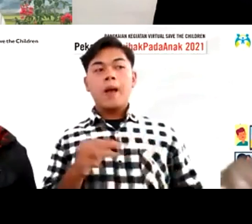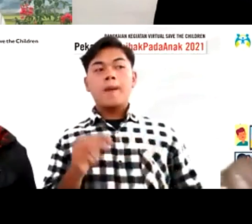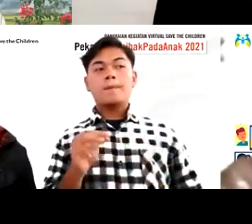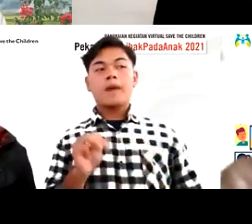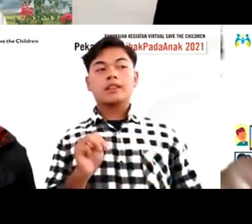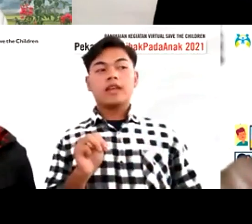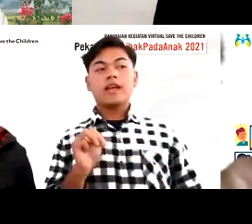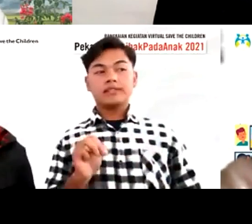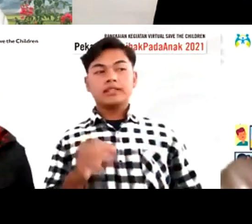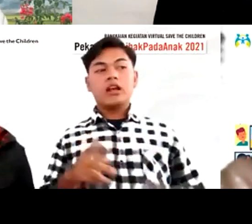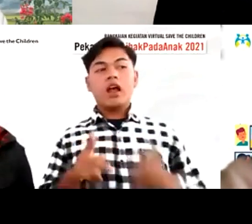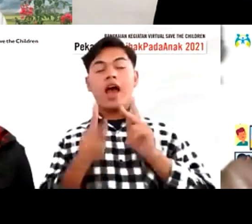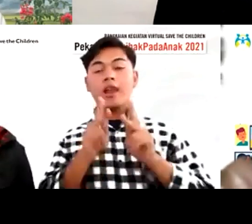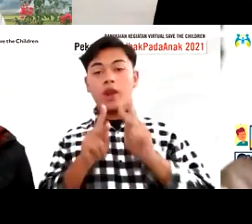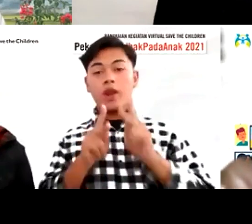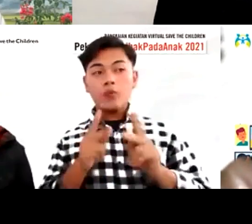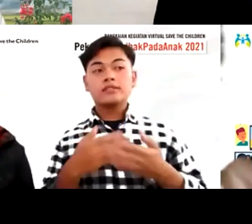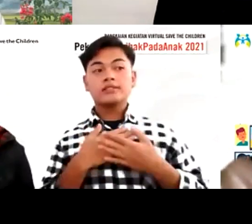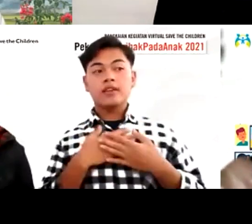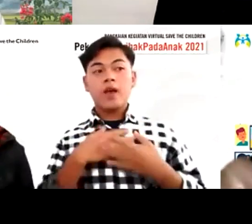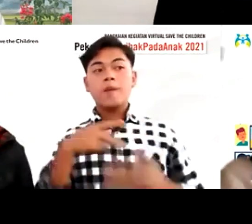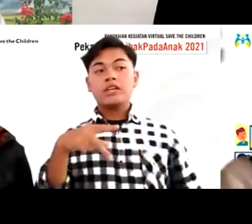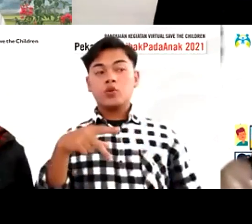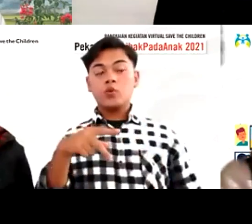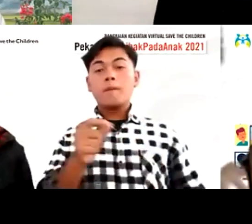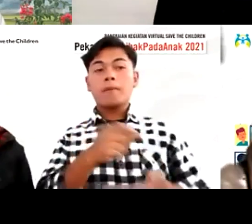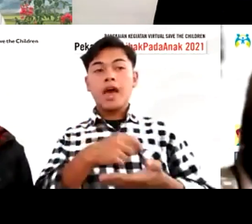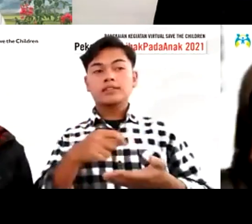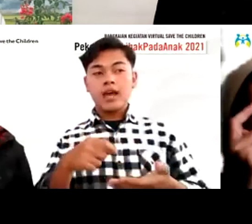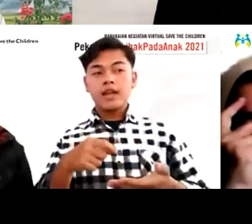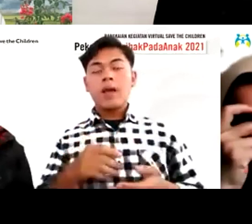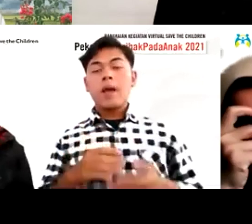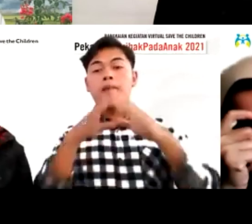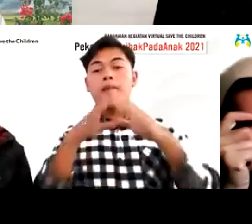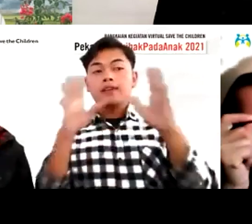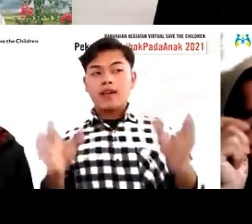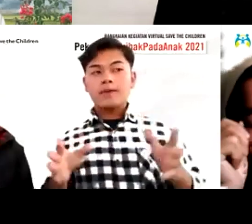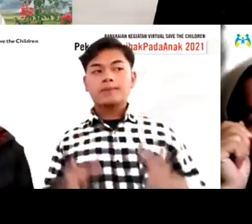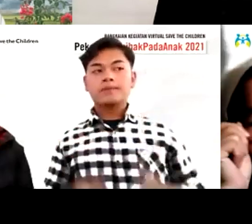Saya datang atau saya ingin belajar